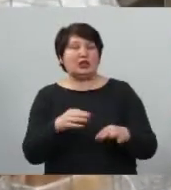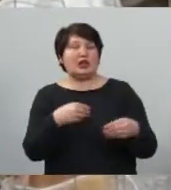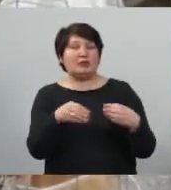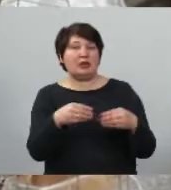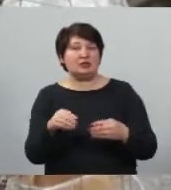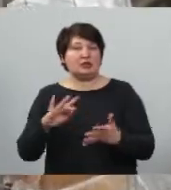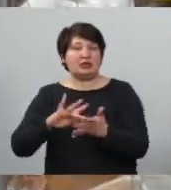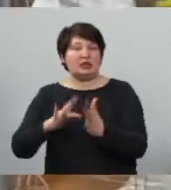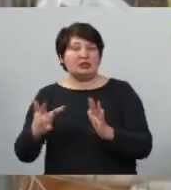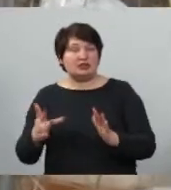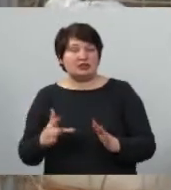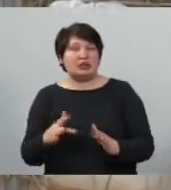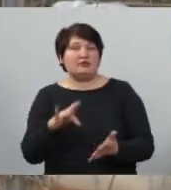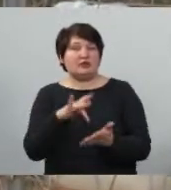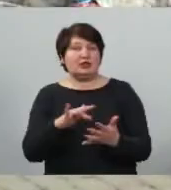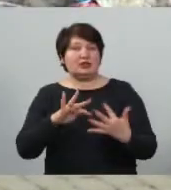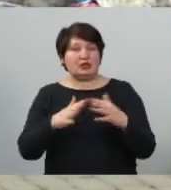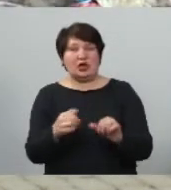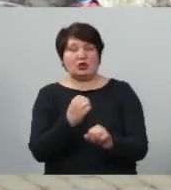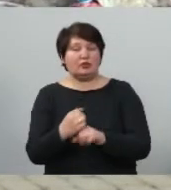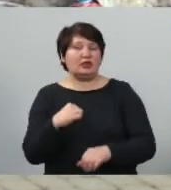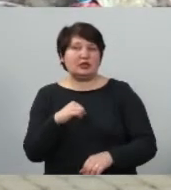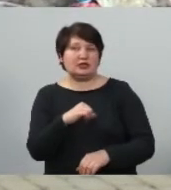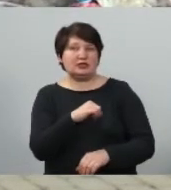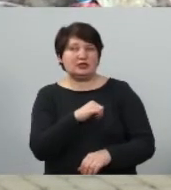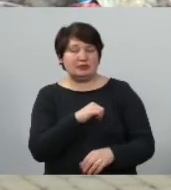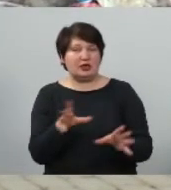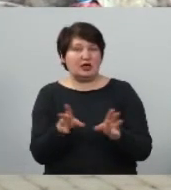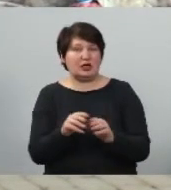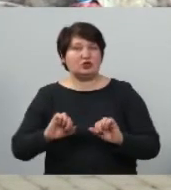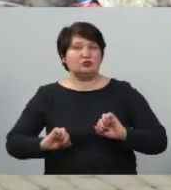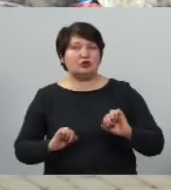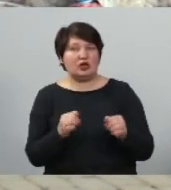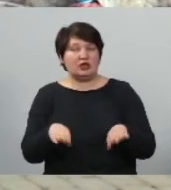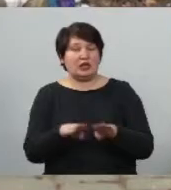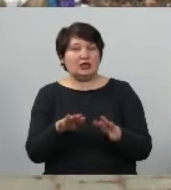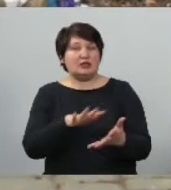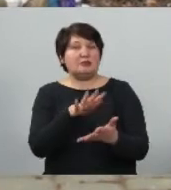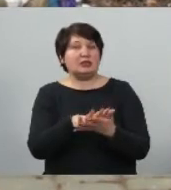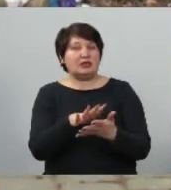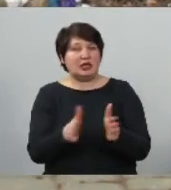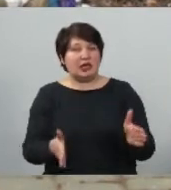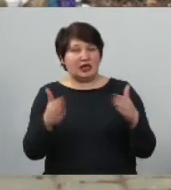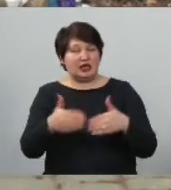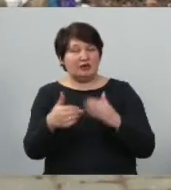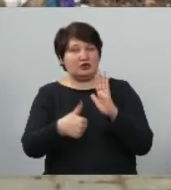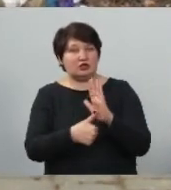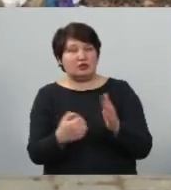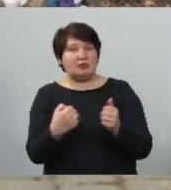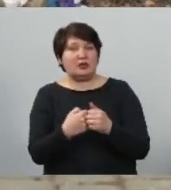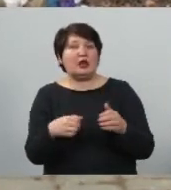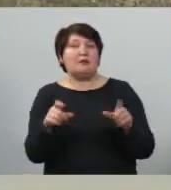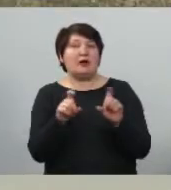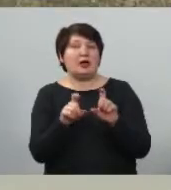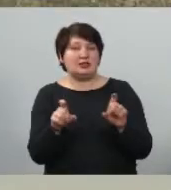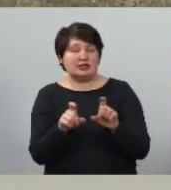центрі села. Пригадує, що робили їх самотужки в одного з побратимів. Таких смітників у Микитинцях 6 – біля магазинів та на кінцевій зупинці